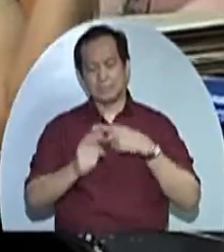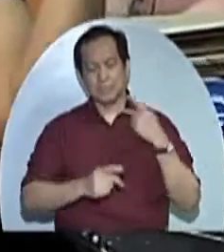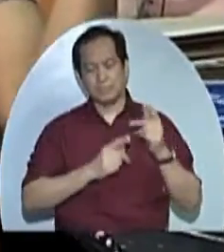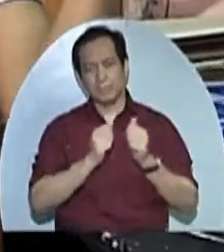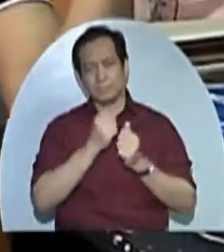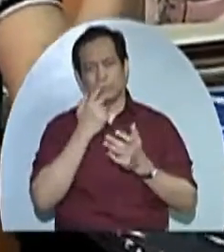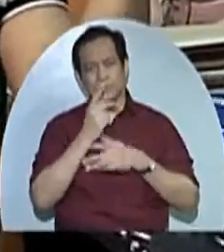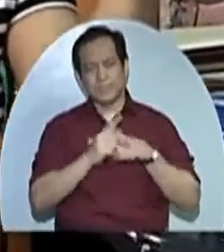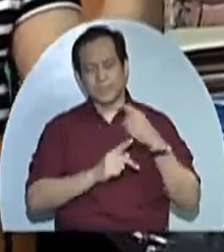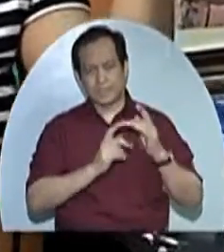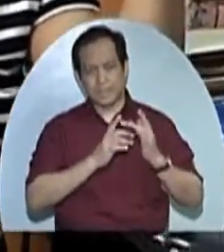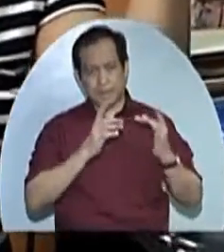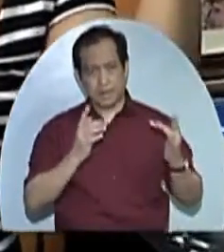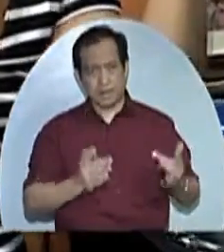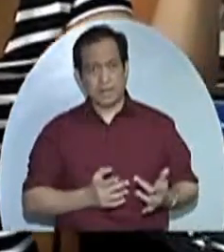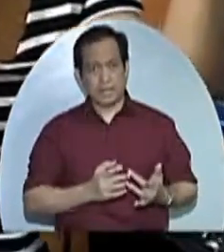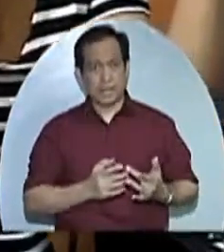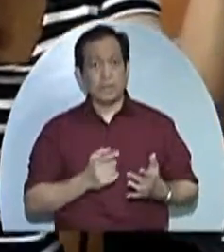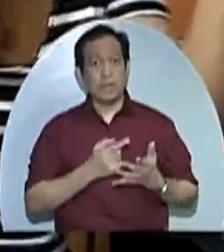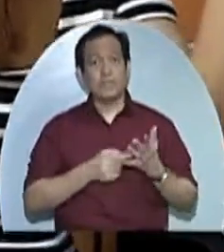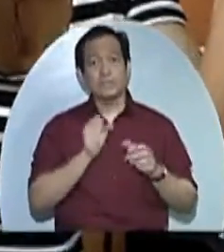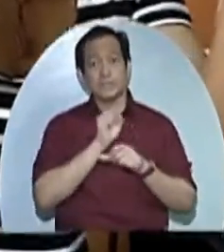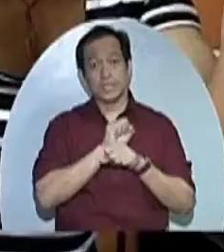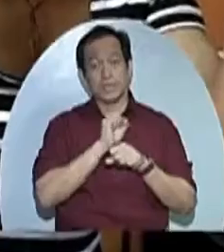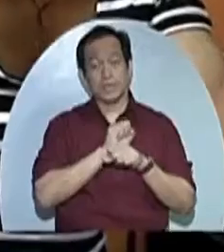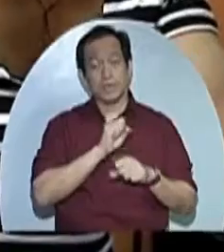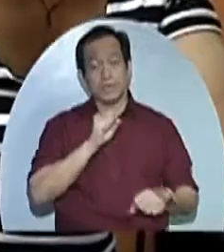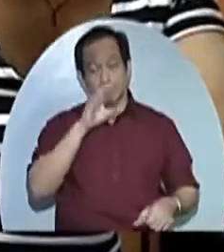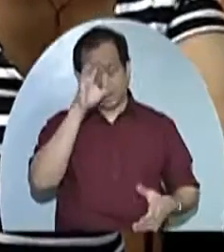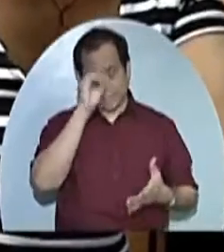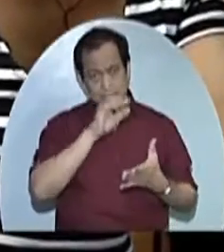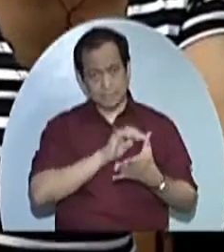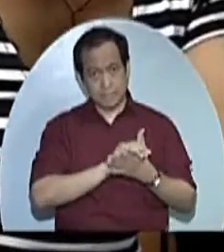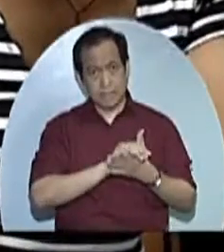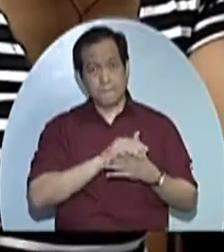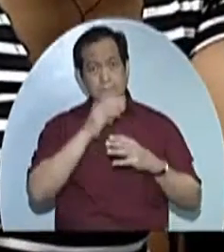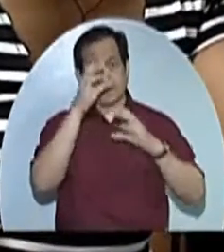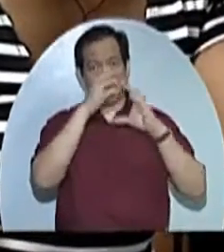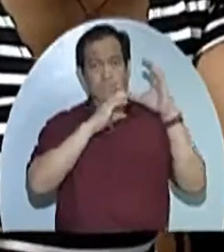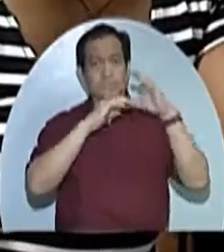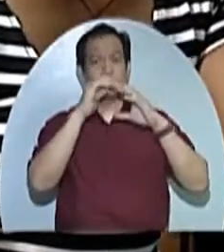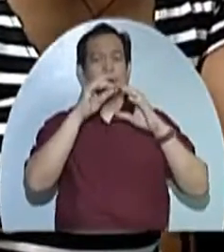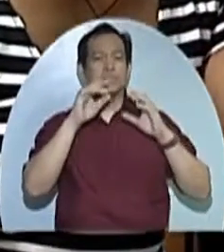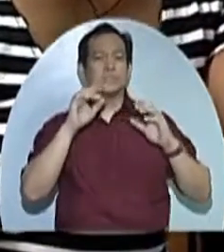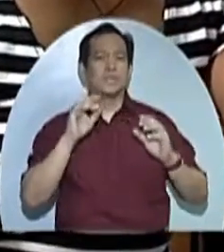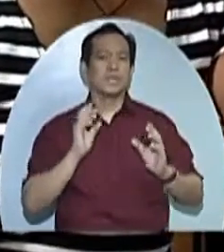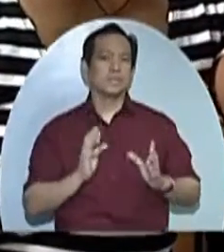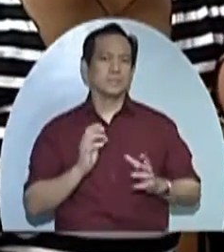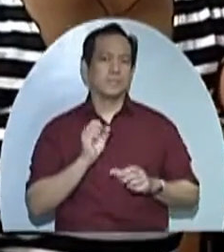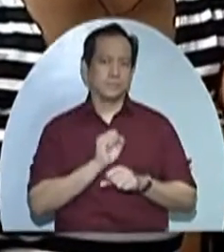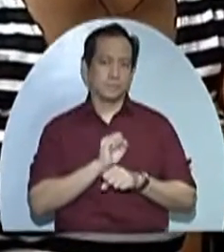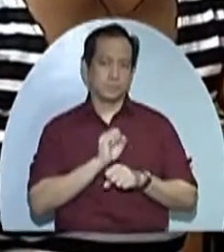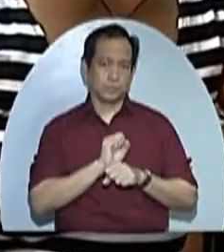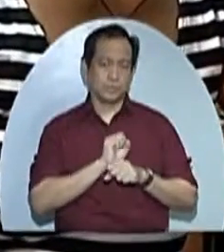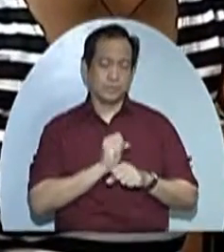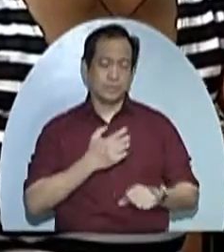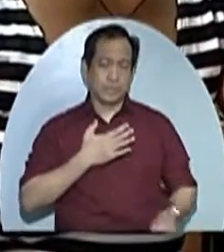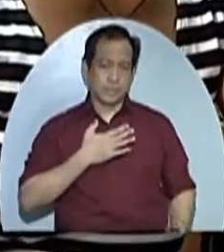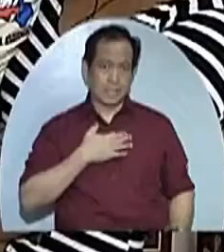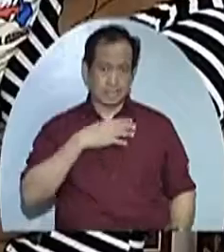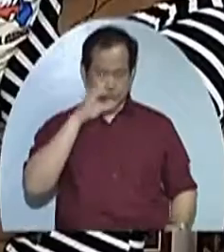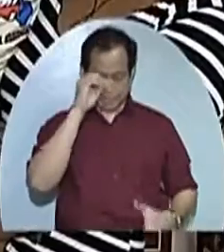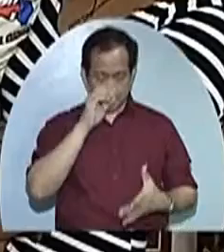sa mga merong magandang kalooban. Ano ba ang trabaho ni Mister? Construction worker lang po, sir, sa Bohol.